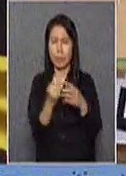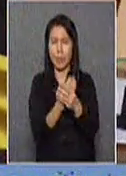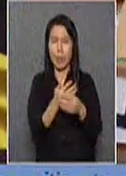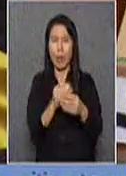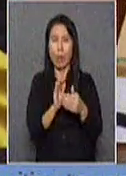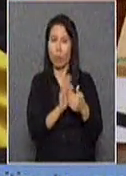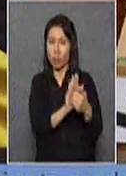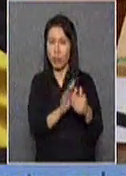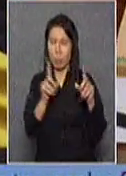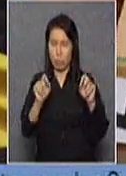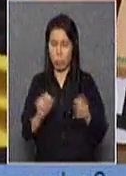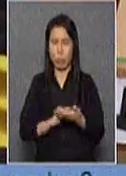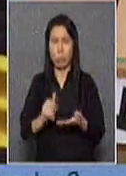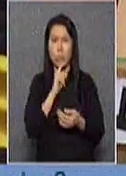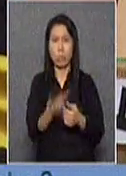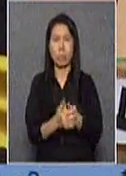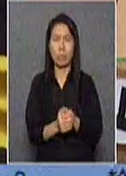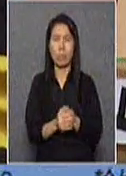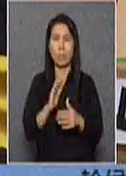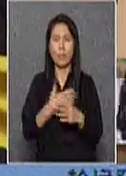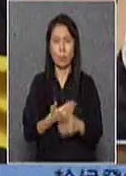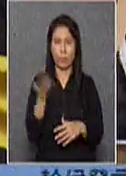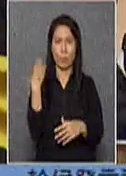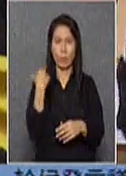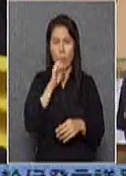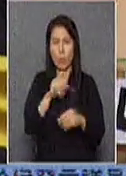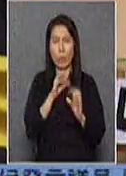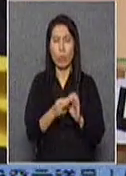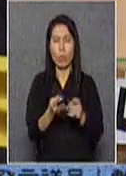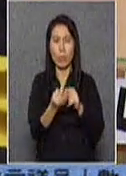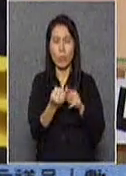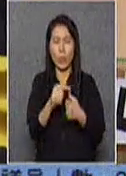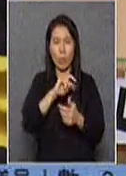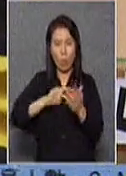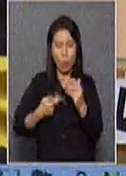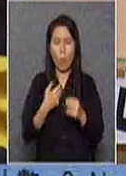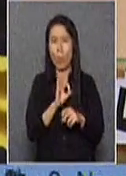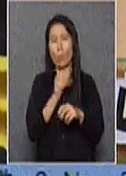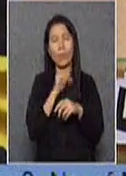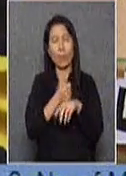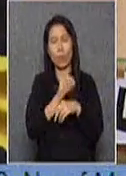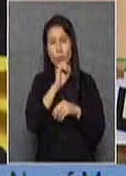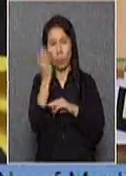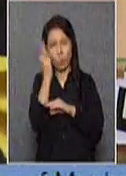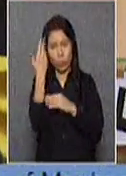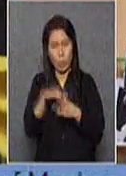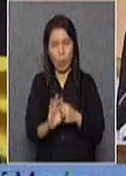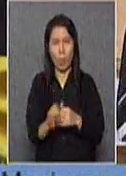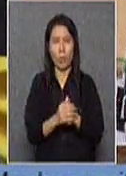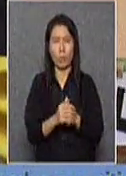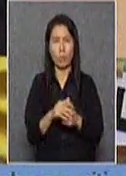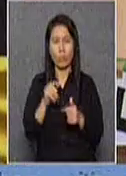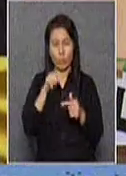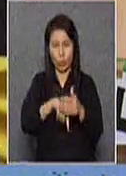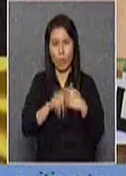多項嘅，主席啊，因為我哋先前提咗多項嘅修訂咧，冇機會即係發表意見。我想其中一個最重